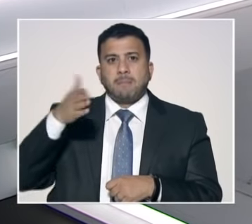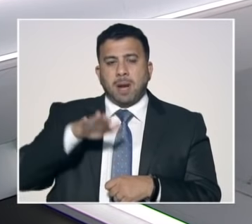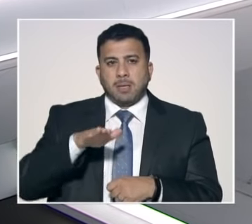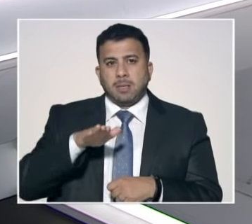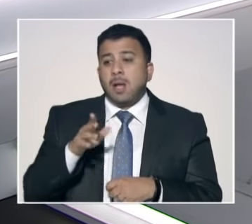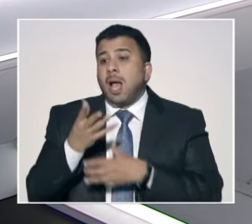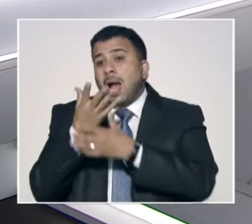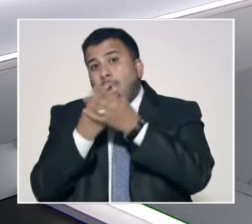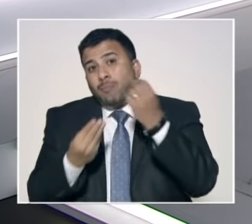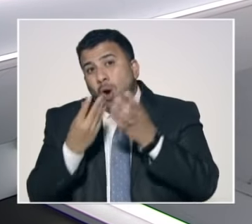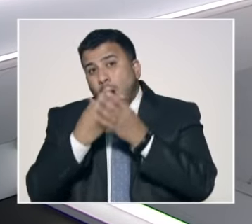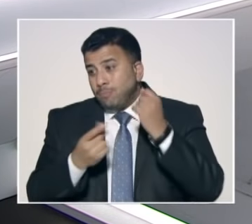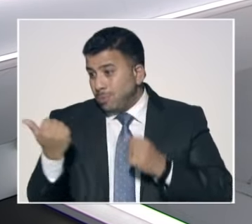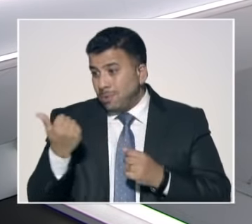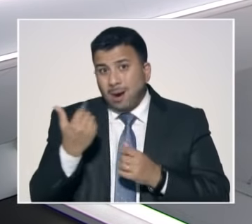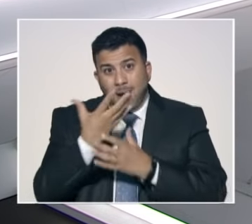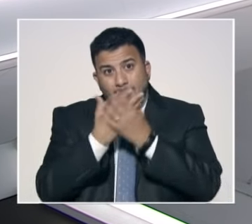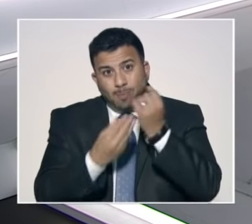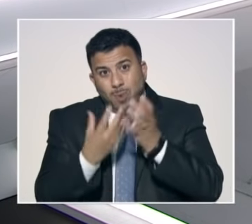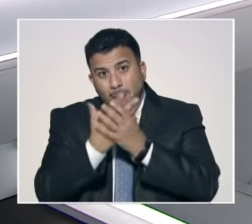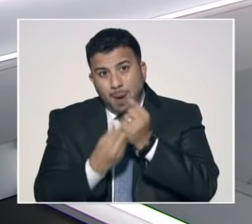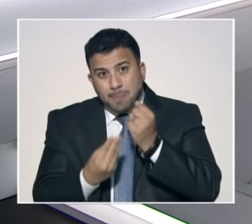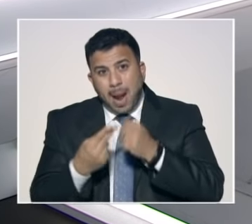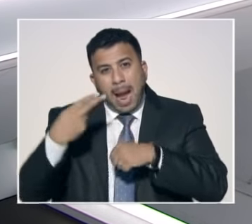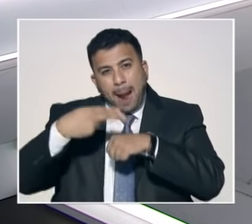قبل الميراث هي ذكرت بأنه